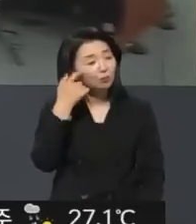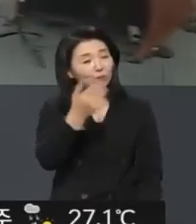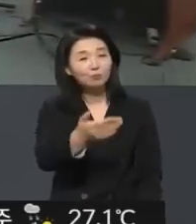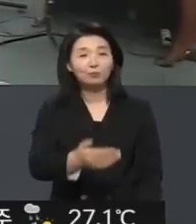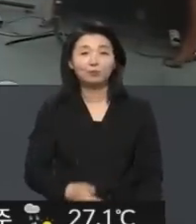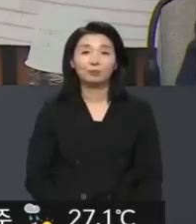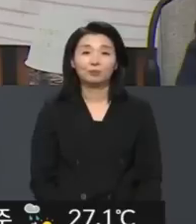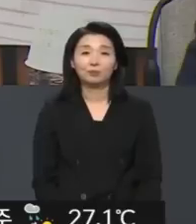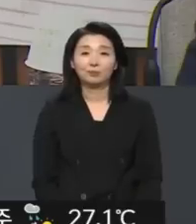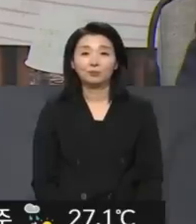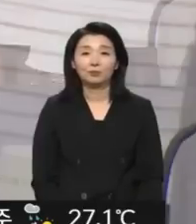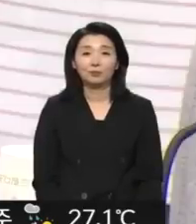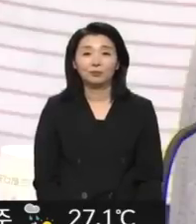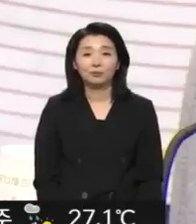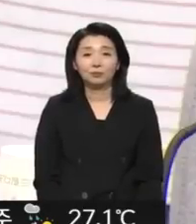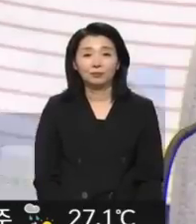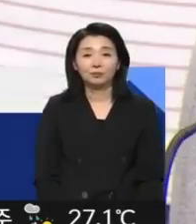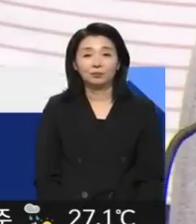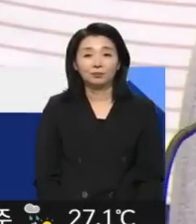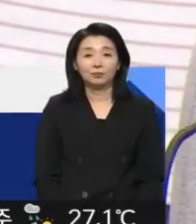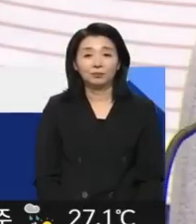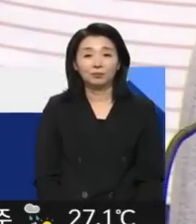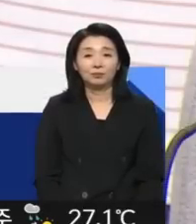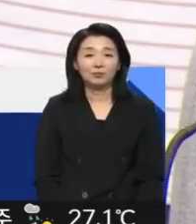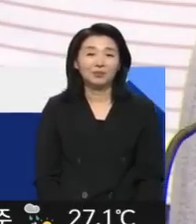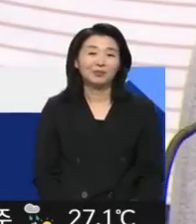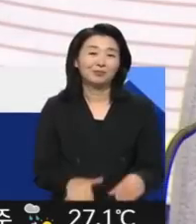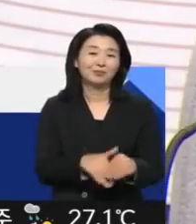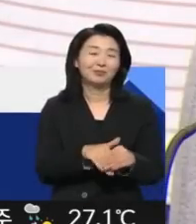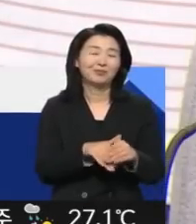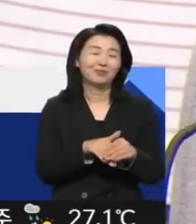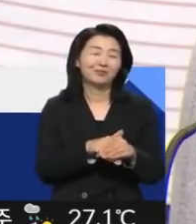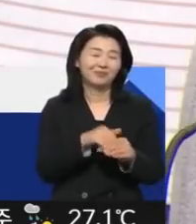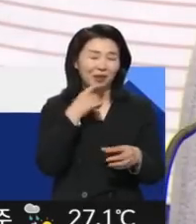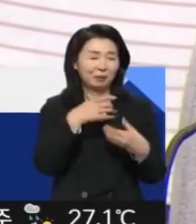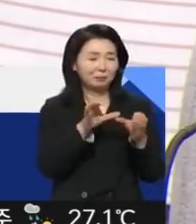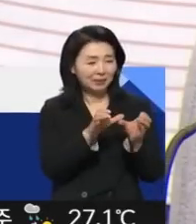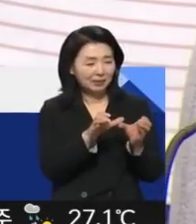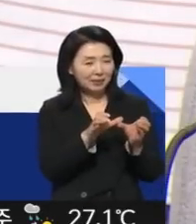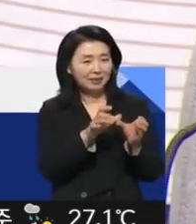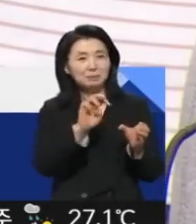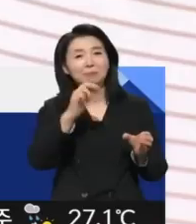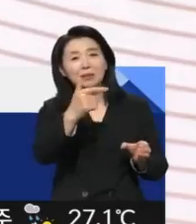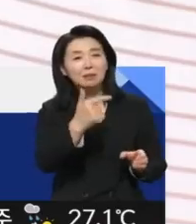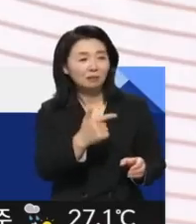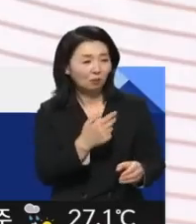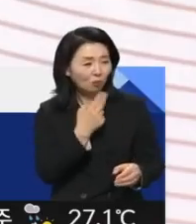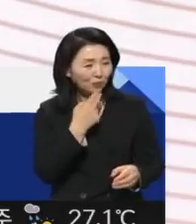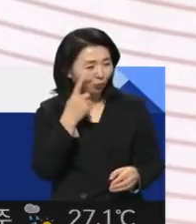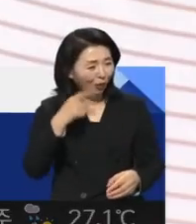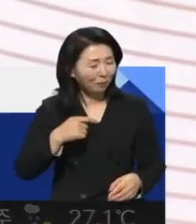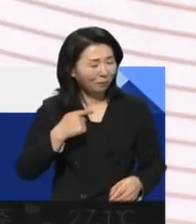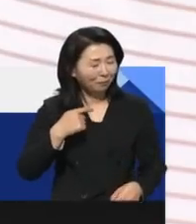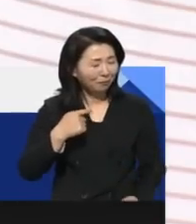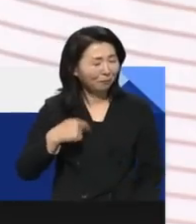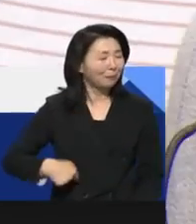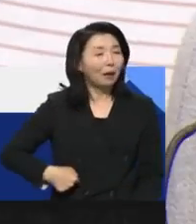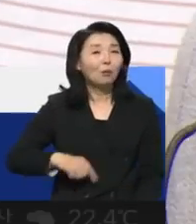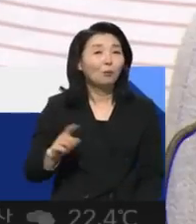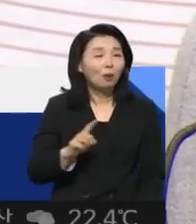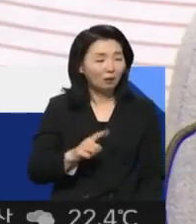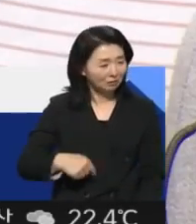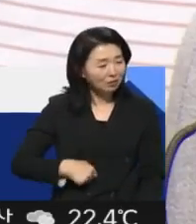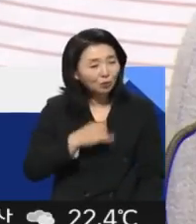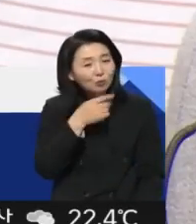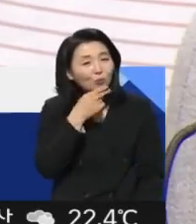했습니다. 문의 문자도 민의 민자도 없는데 민주당은 왜 발끈하는 겁니까? 찔리는 것이라도 있는 것입니까?